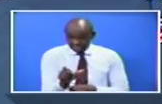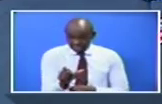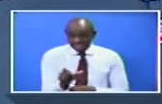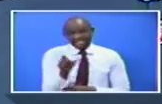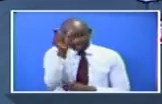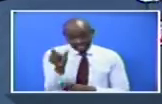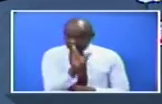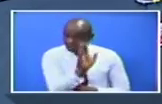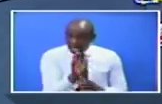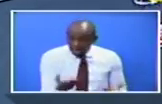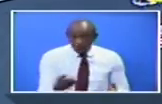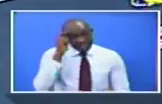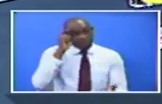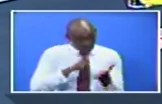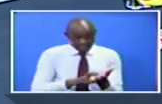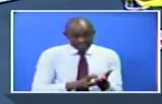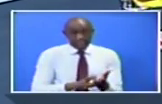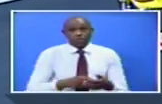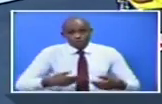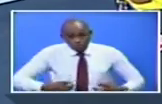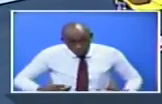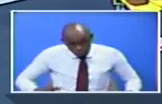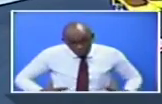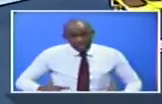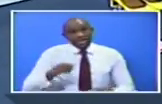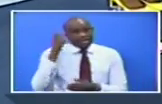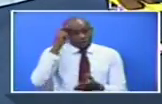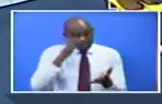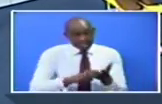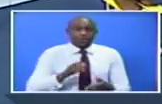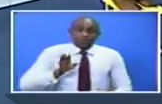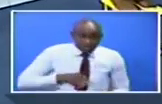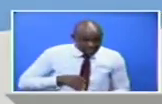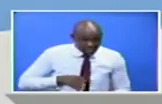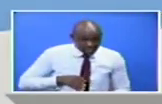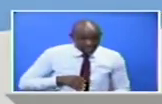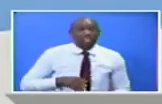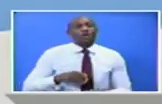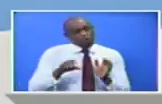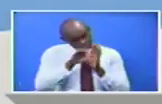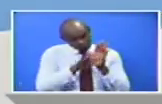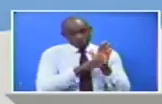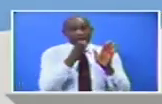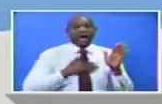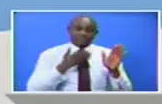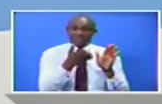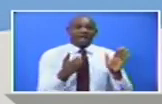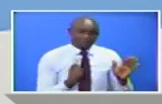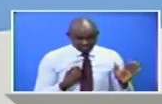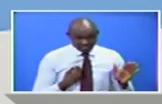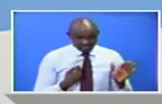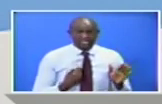ambayo ina recognize youth na ina recognize women. Hata iko kwa constitution. So